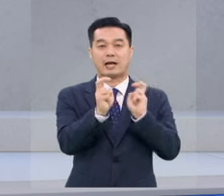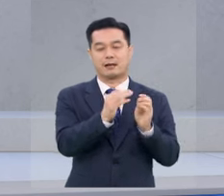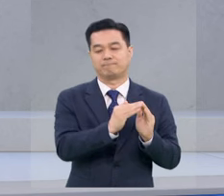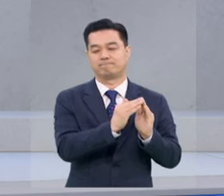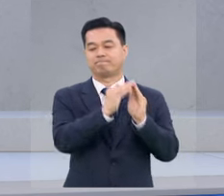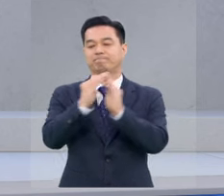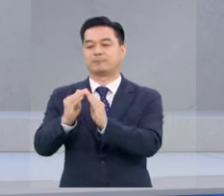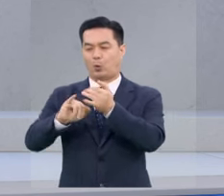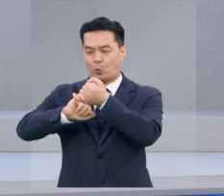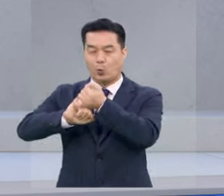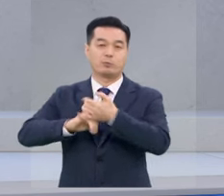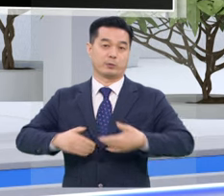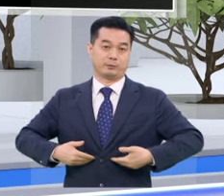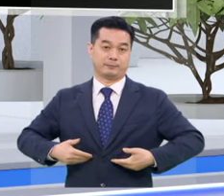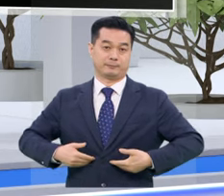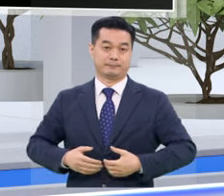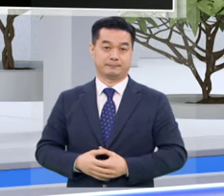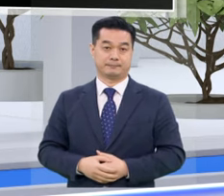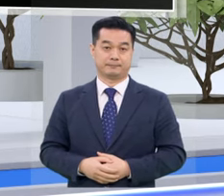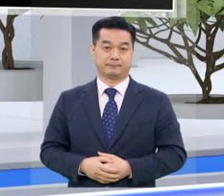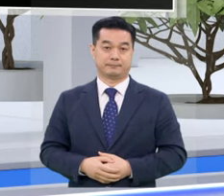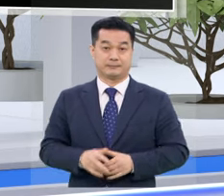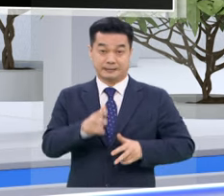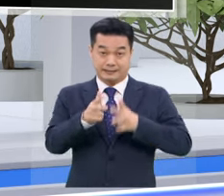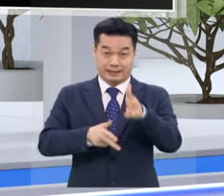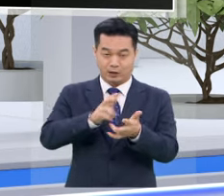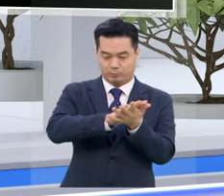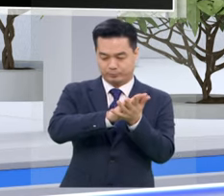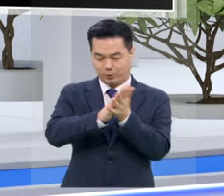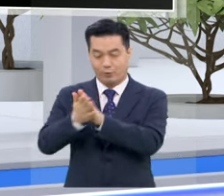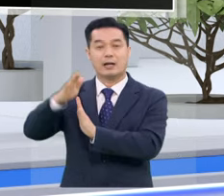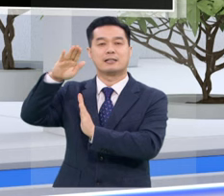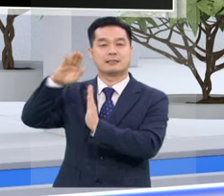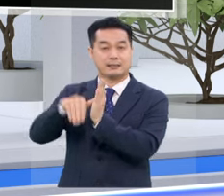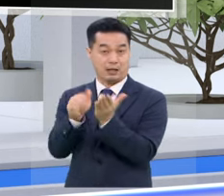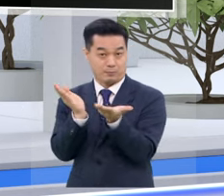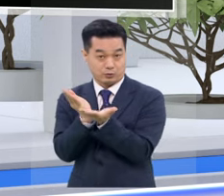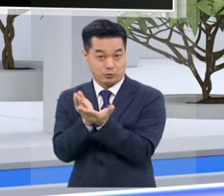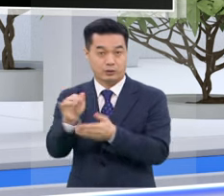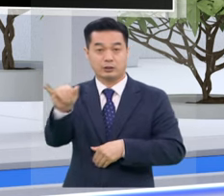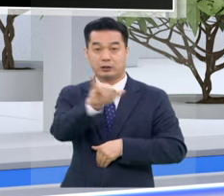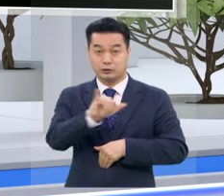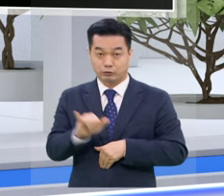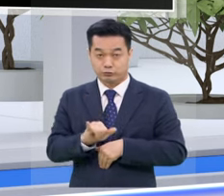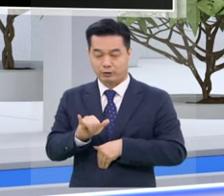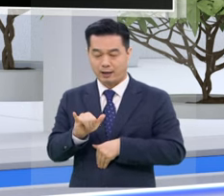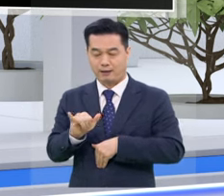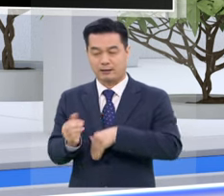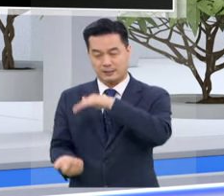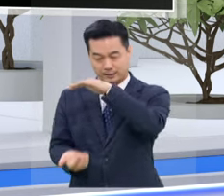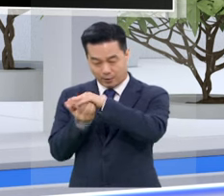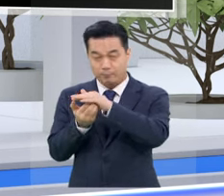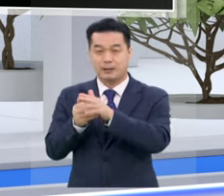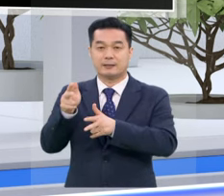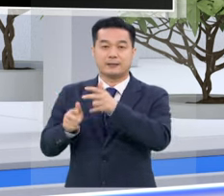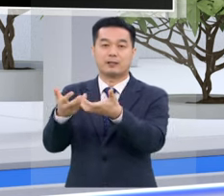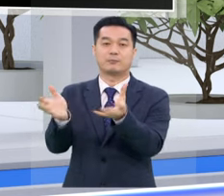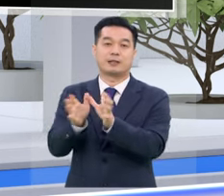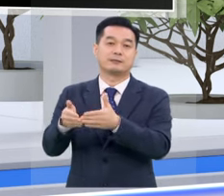필수라고 생각합니다 산업 대전환 시대에 발맞춰 전국의 첨단 산업 단지를